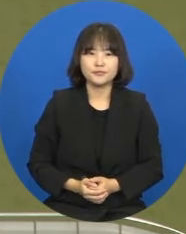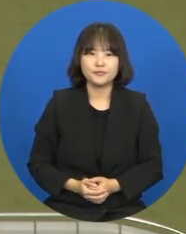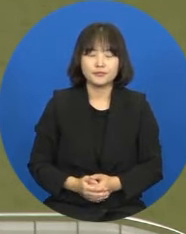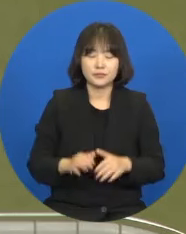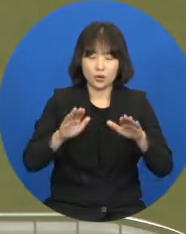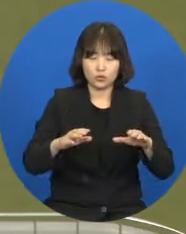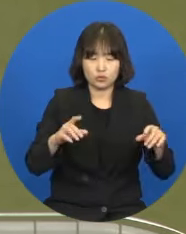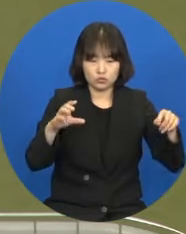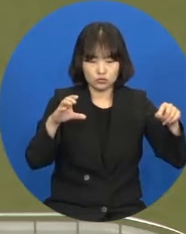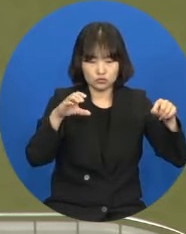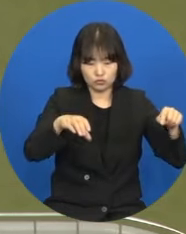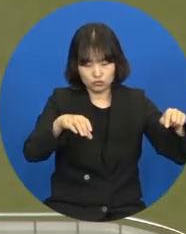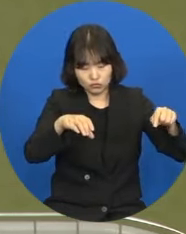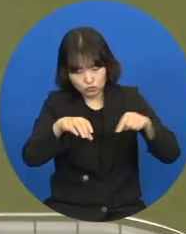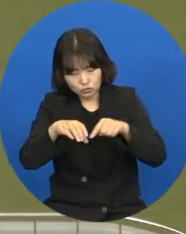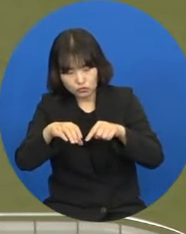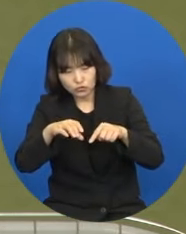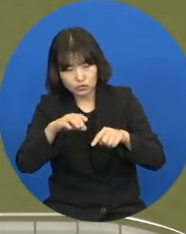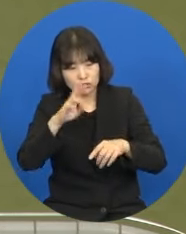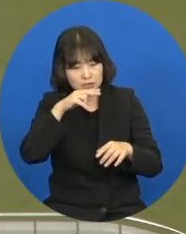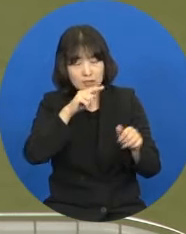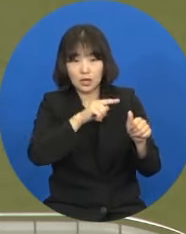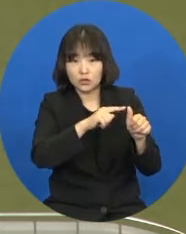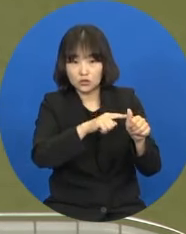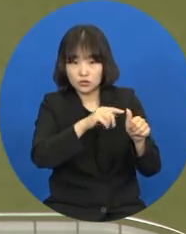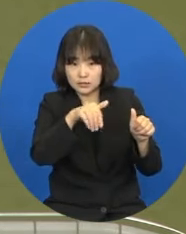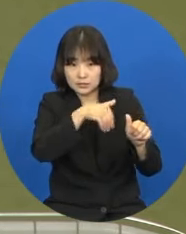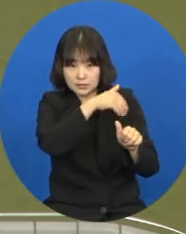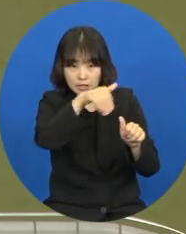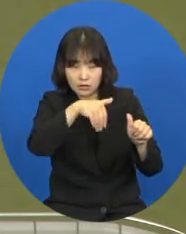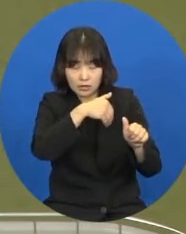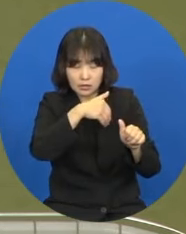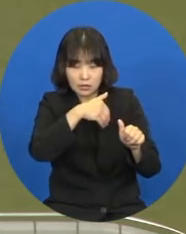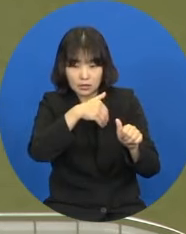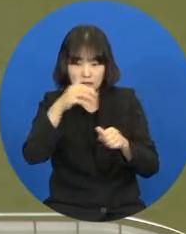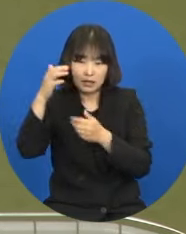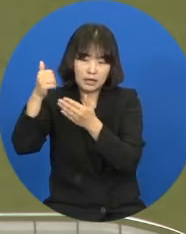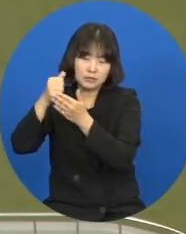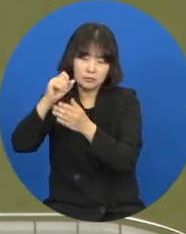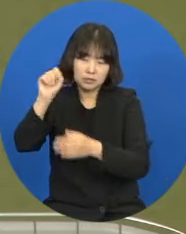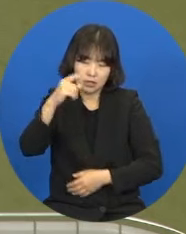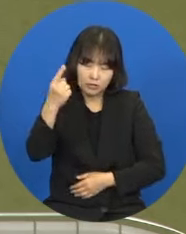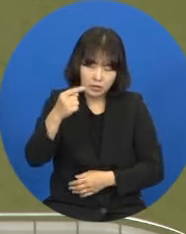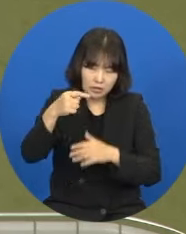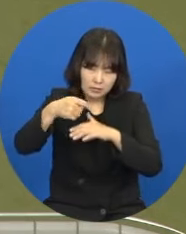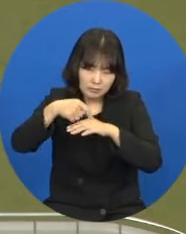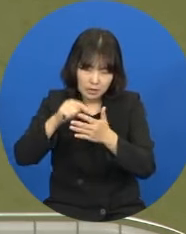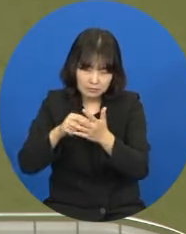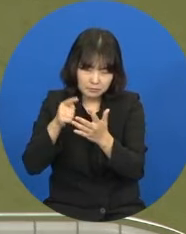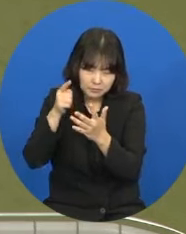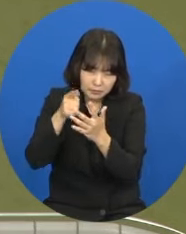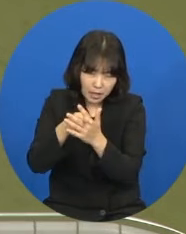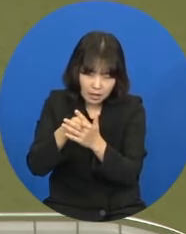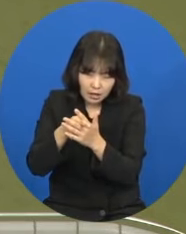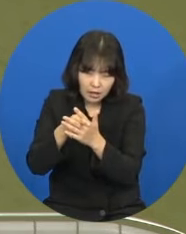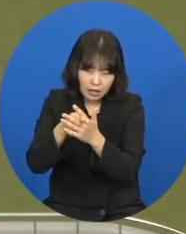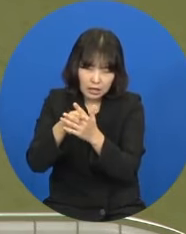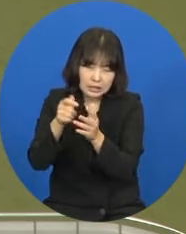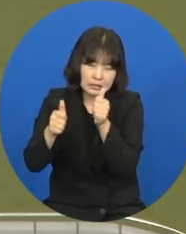속 들어온 사월의이 상황은 하나님이 다윗의 마음을 알아보시기 위해 테스트 하시는